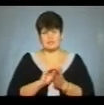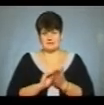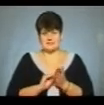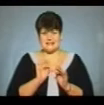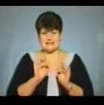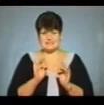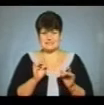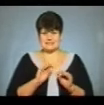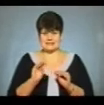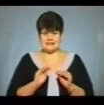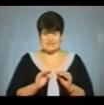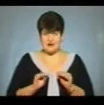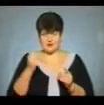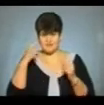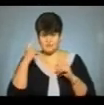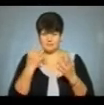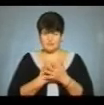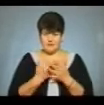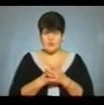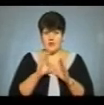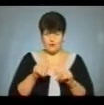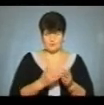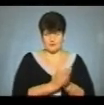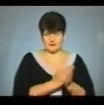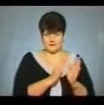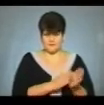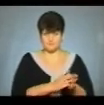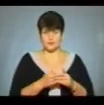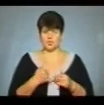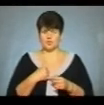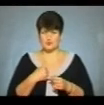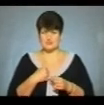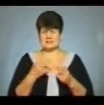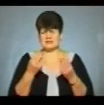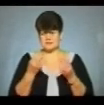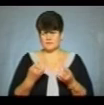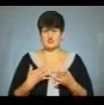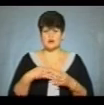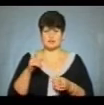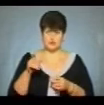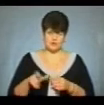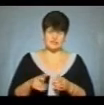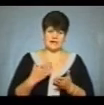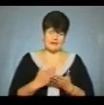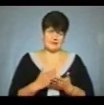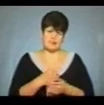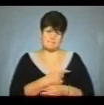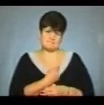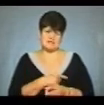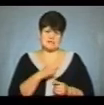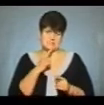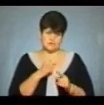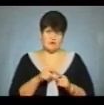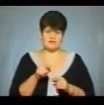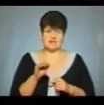фільму «Заборонений», а тоді книгу. Він розповів про сюжет роману. У нас звичайна людина, яка є медсестрою, але вона